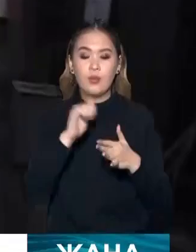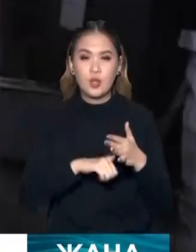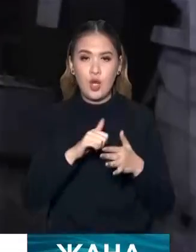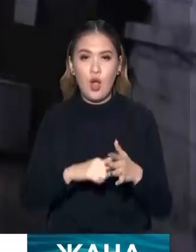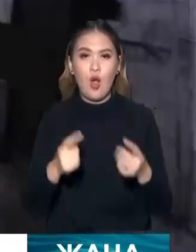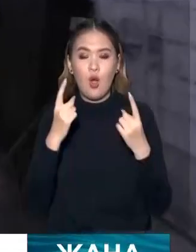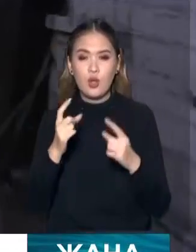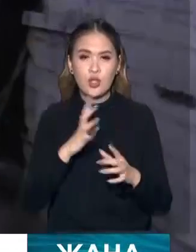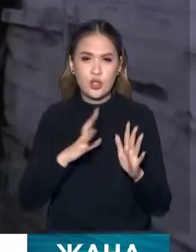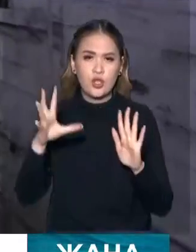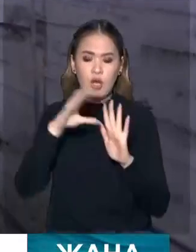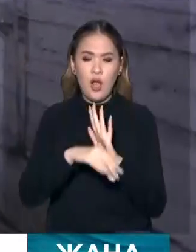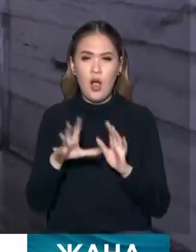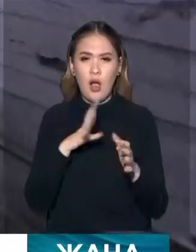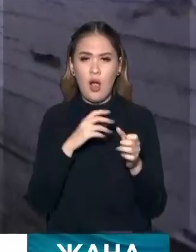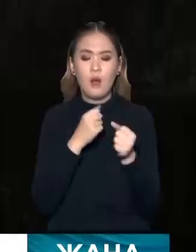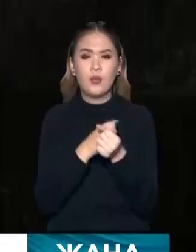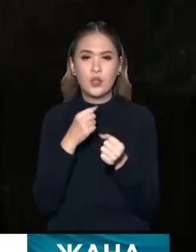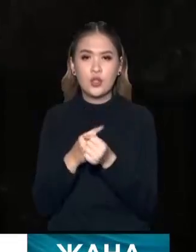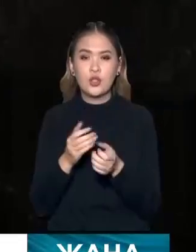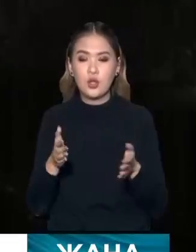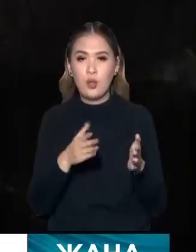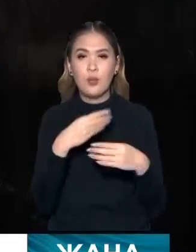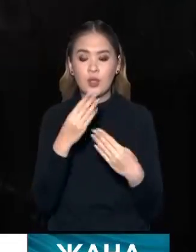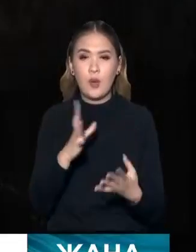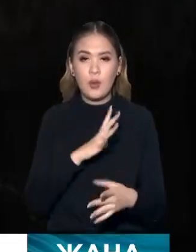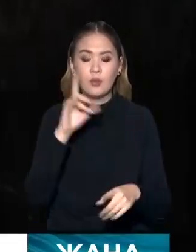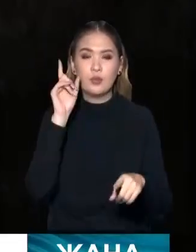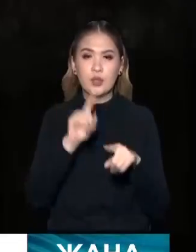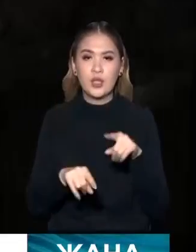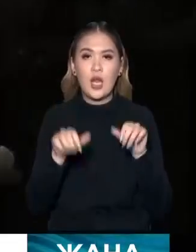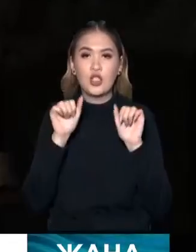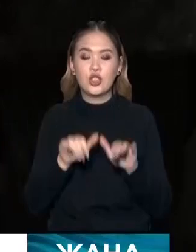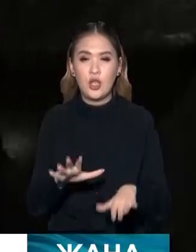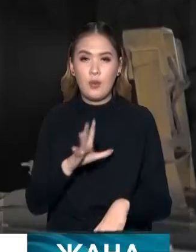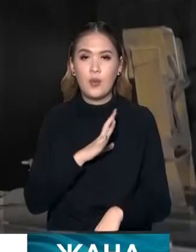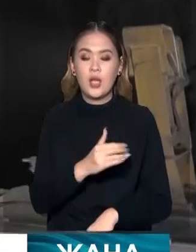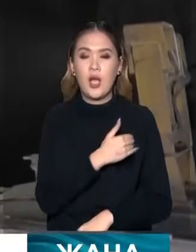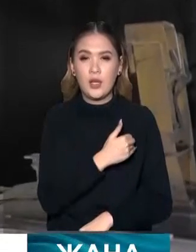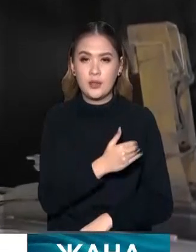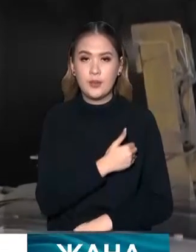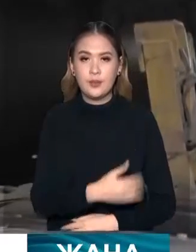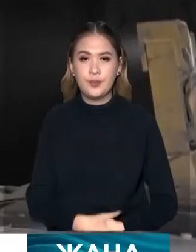қоғам шахталарда апатқа жол бермес үшін шұғыл түрде шешімдер қабылдауды талап етіп отыр.